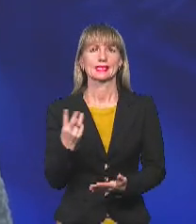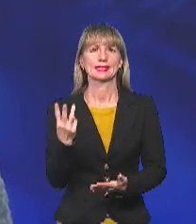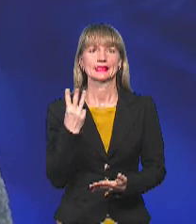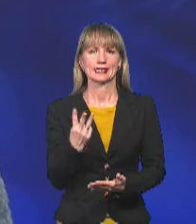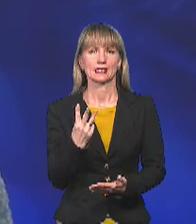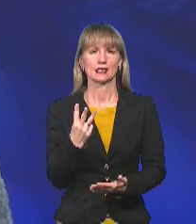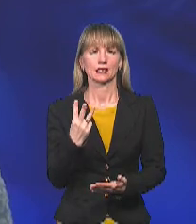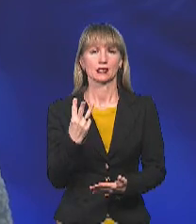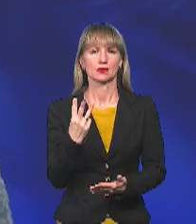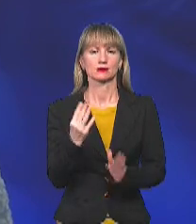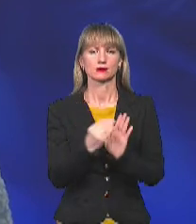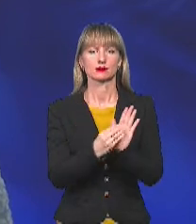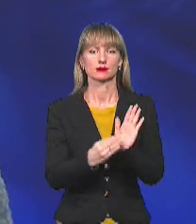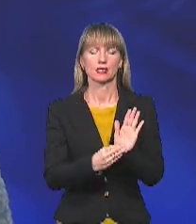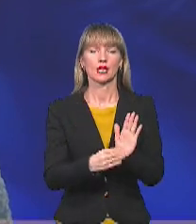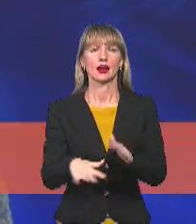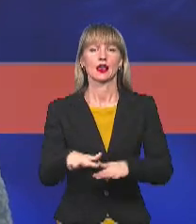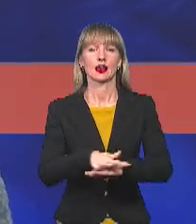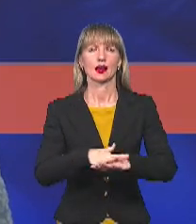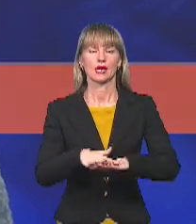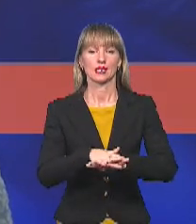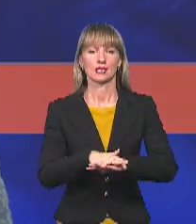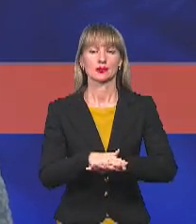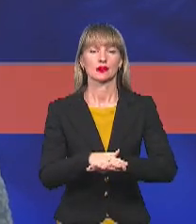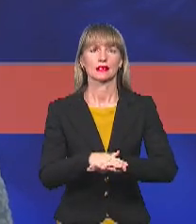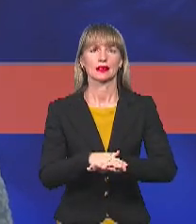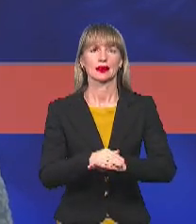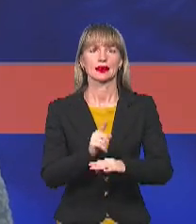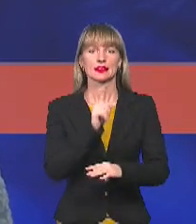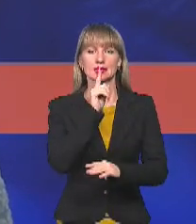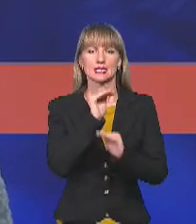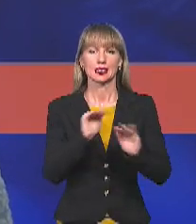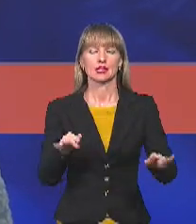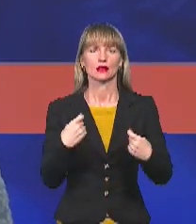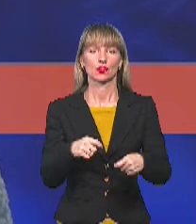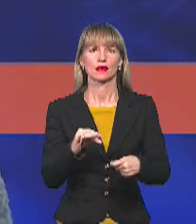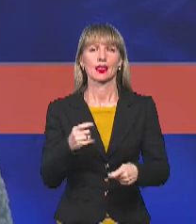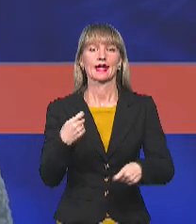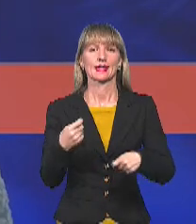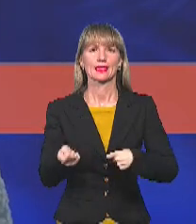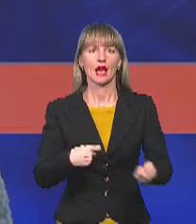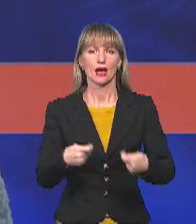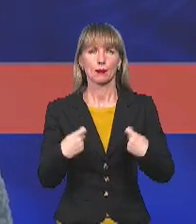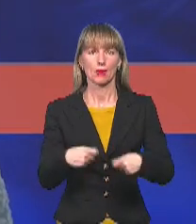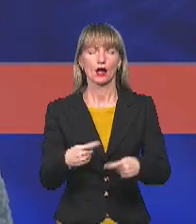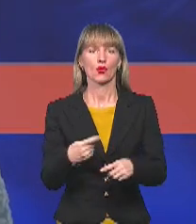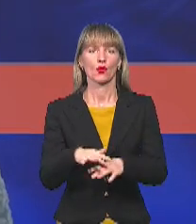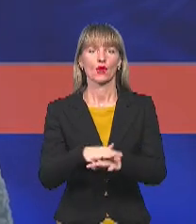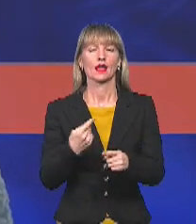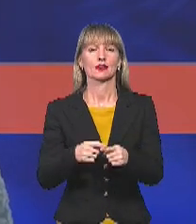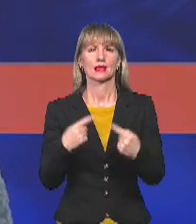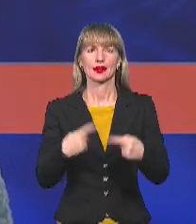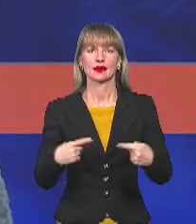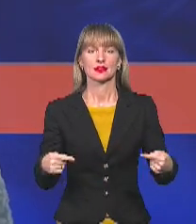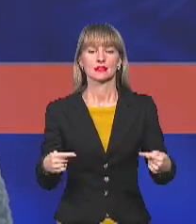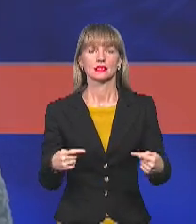поняття – ринок, стихійна торгівля і ярмарок – це таке різне.